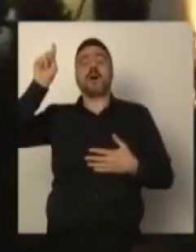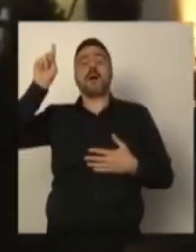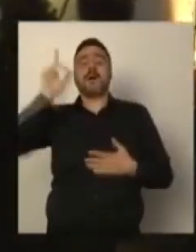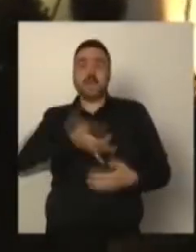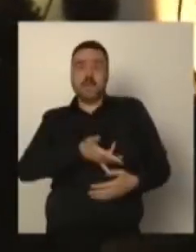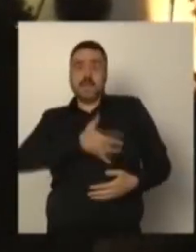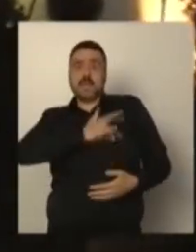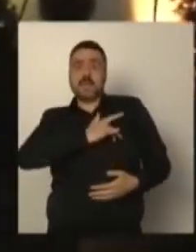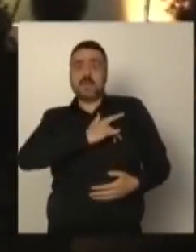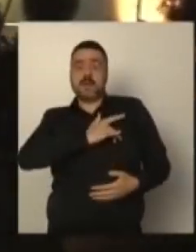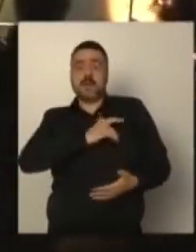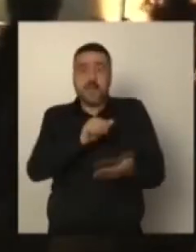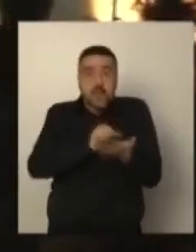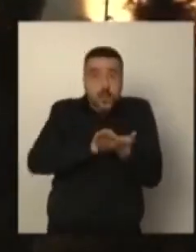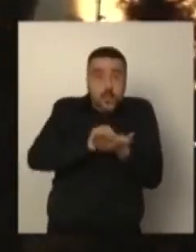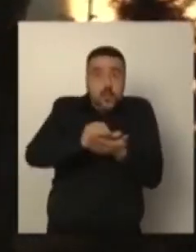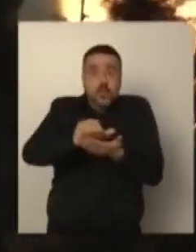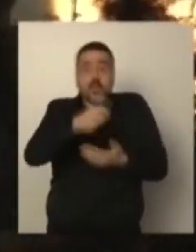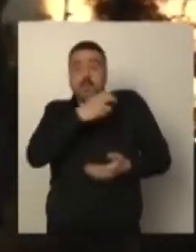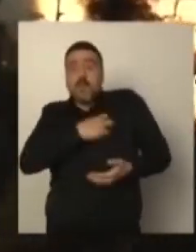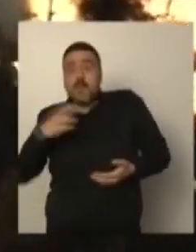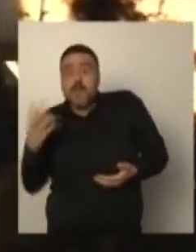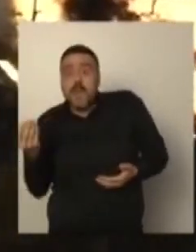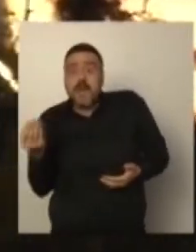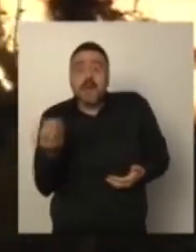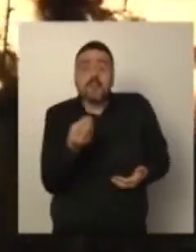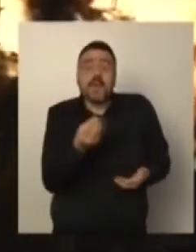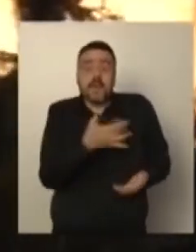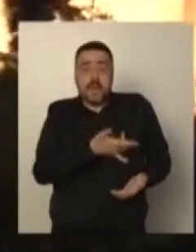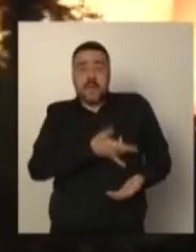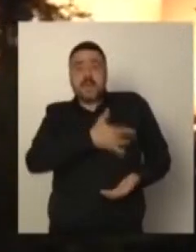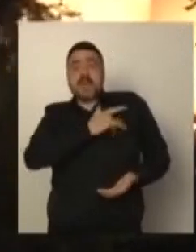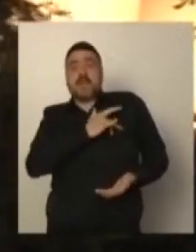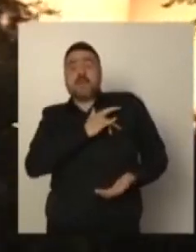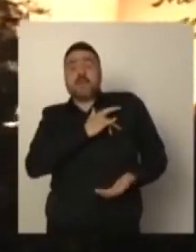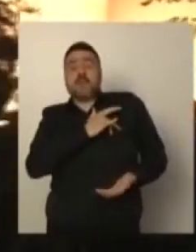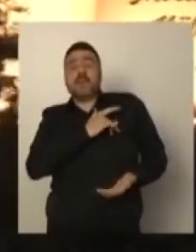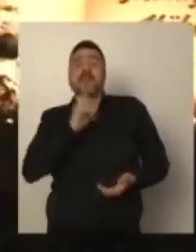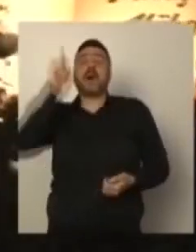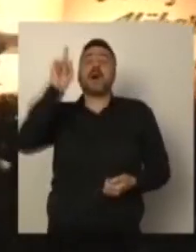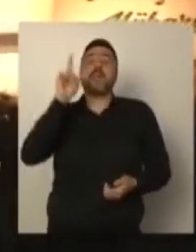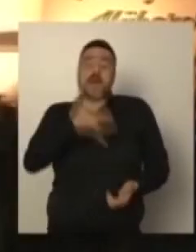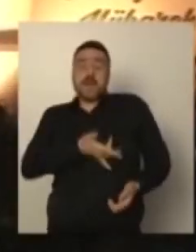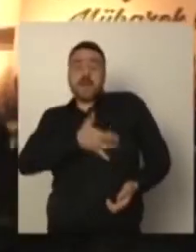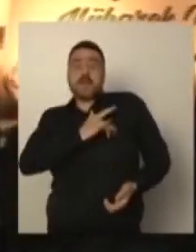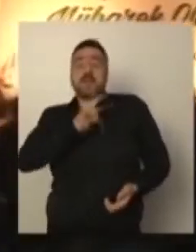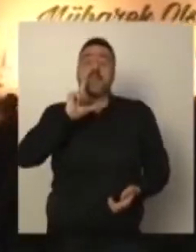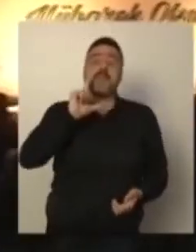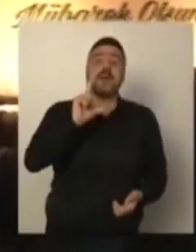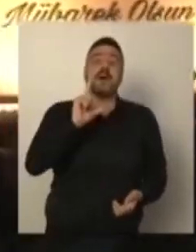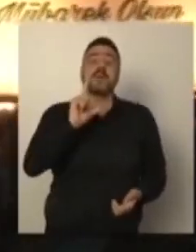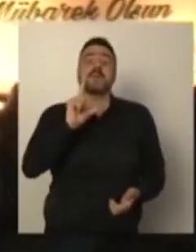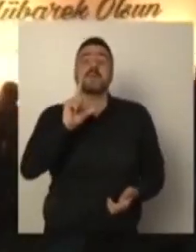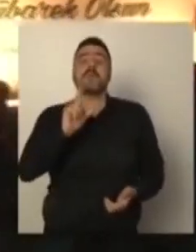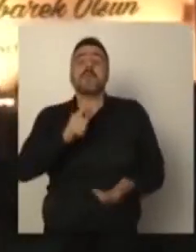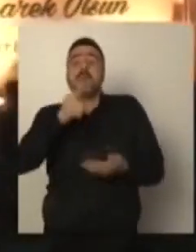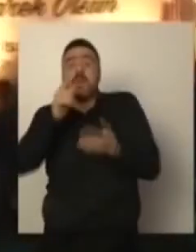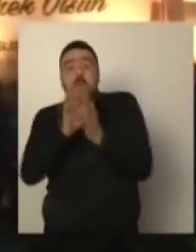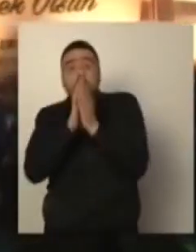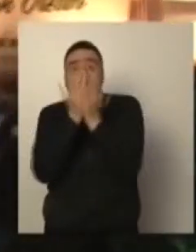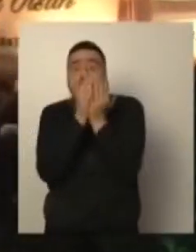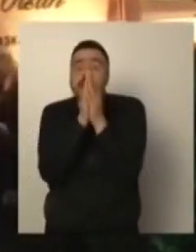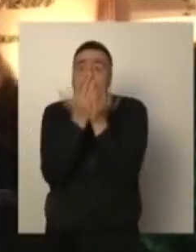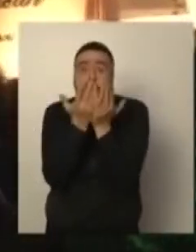Bütün peygamberlere Allah'a imandan, peygamberlere imandan bahsediyor, kitaplara imandan